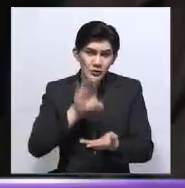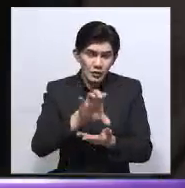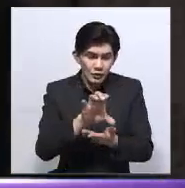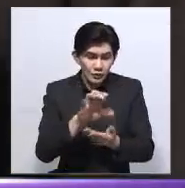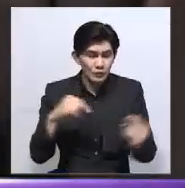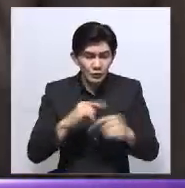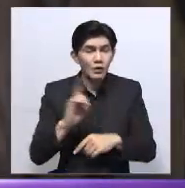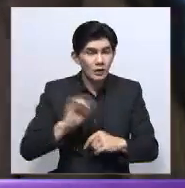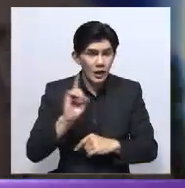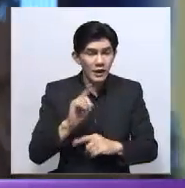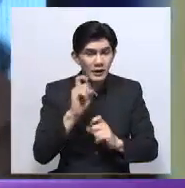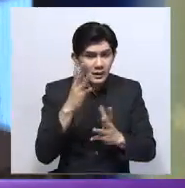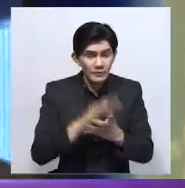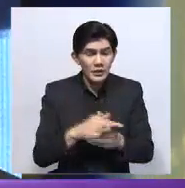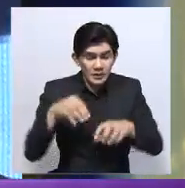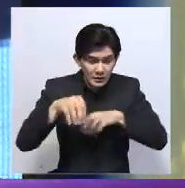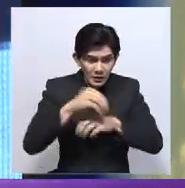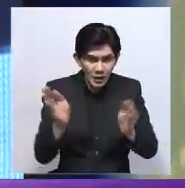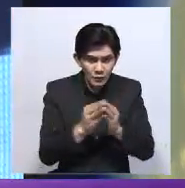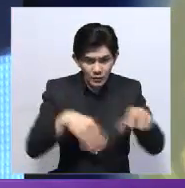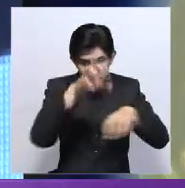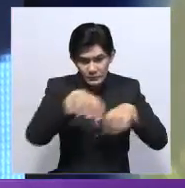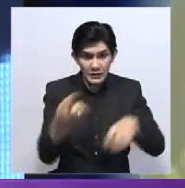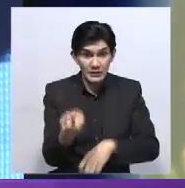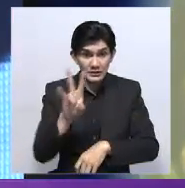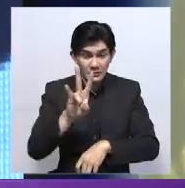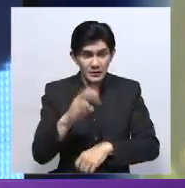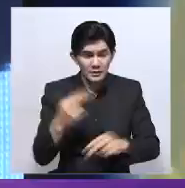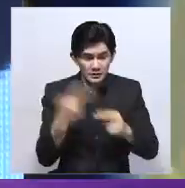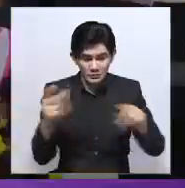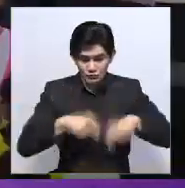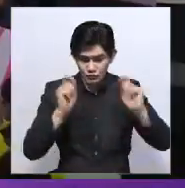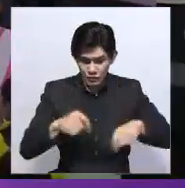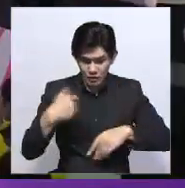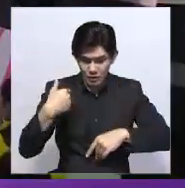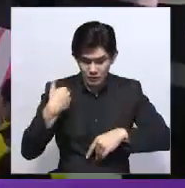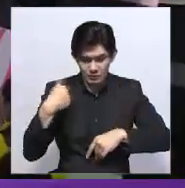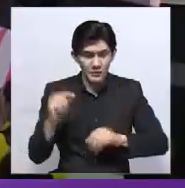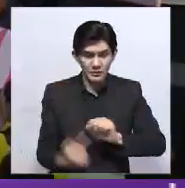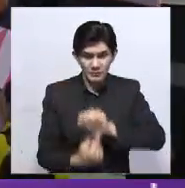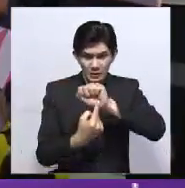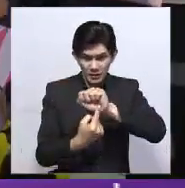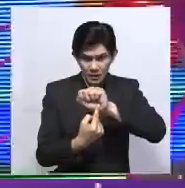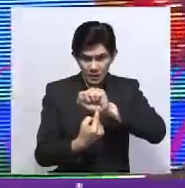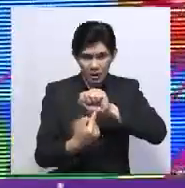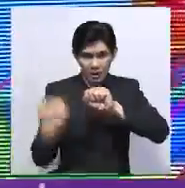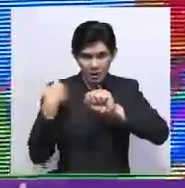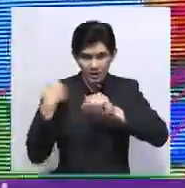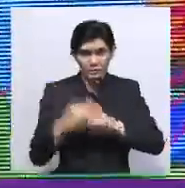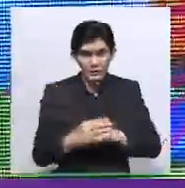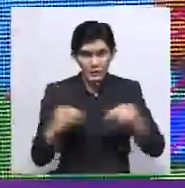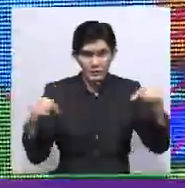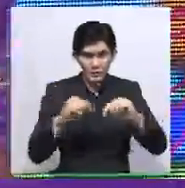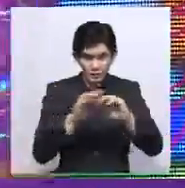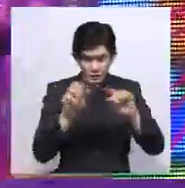าสื่อปลอดภัยและสร้างสรรค์และภาคีเครือข่ายรวม17หน่วยงานได้ร่วมลงนามแล้วก็นำสัญลักษณ์ขององค์กรไปติด